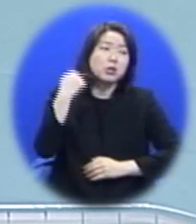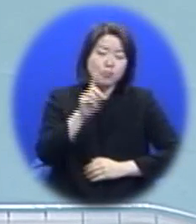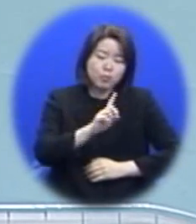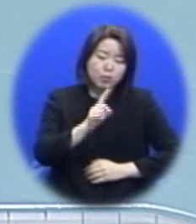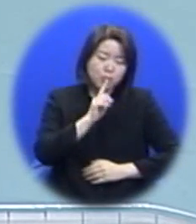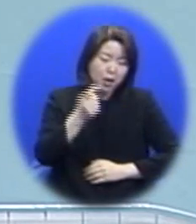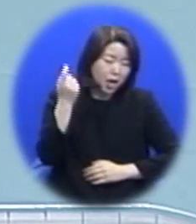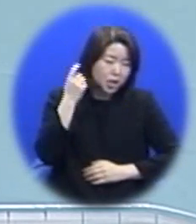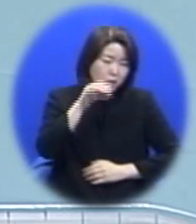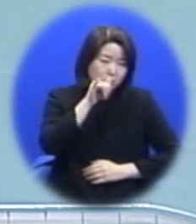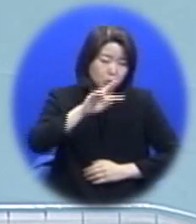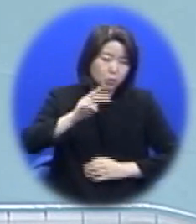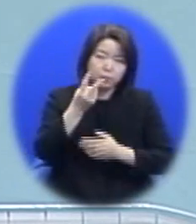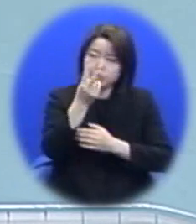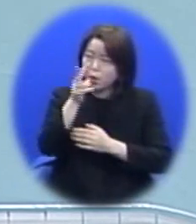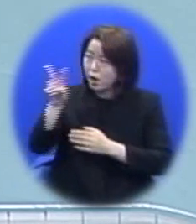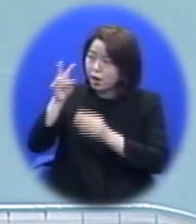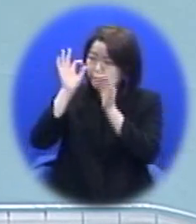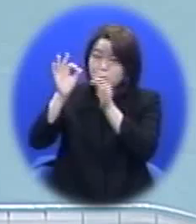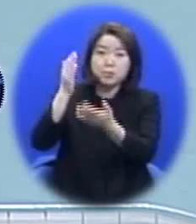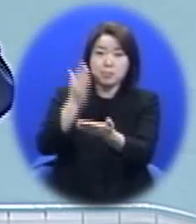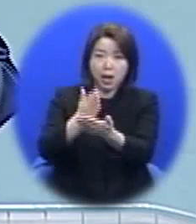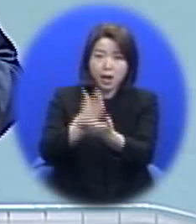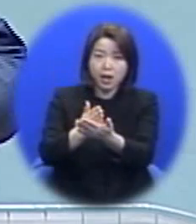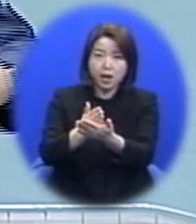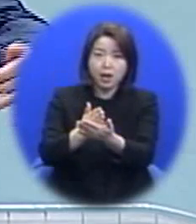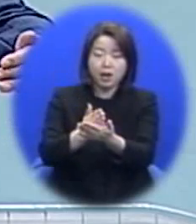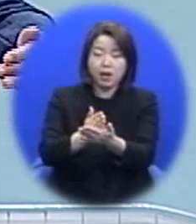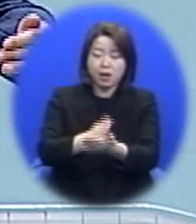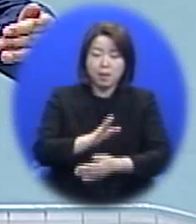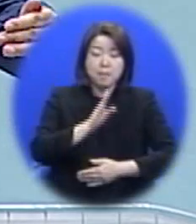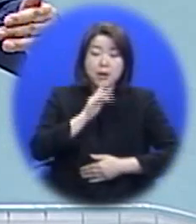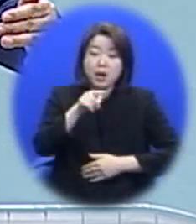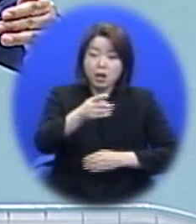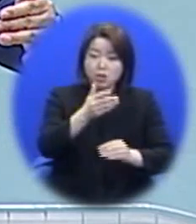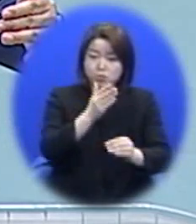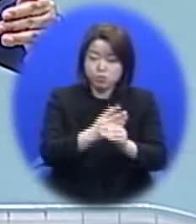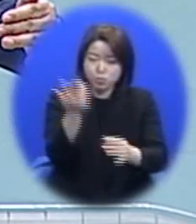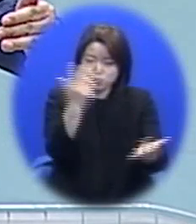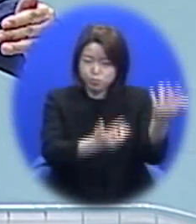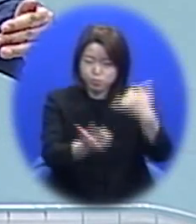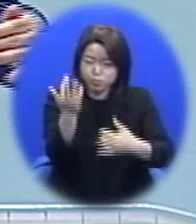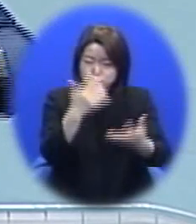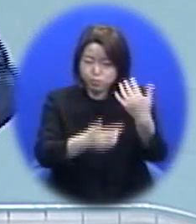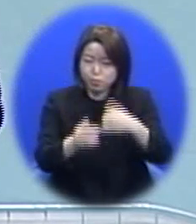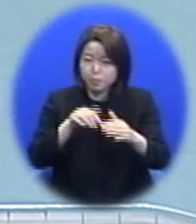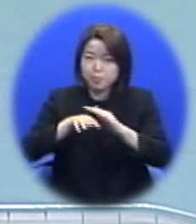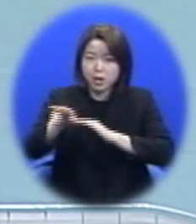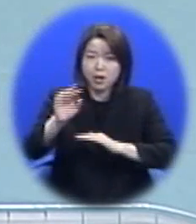들리든 뒤돌아보면 안 된다. 떠나는 바로 그 중에 불이 떨어지는 거죠.